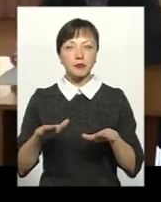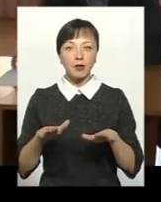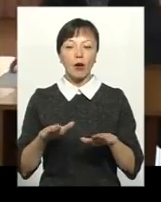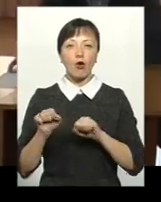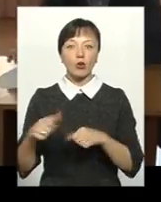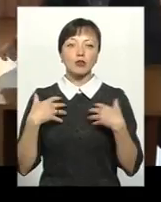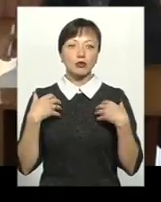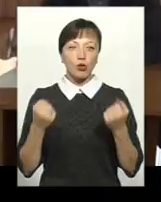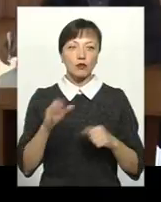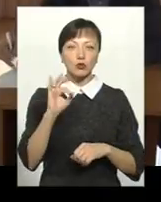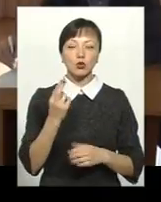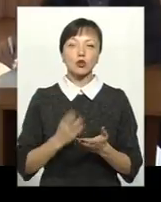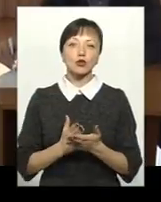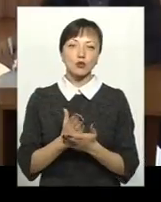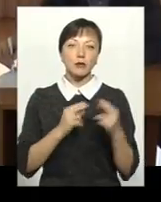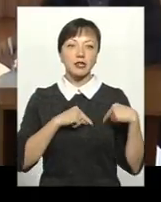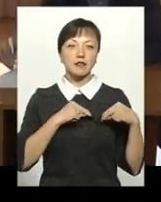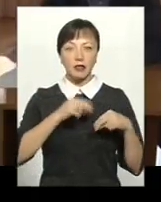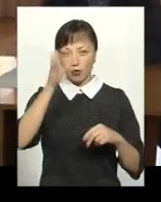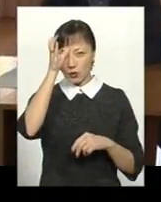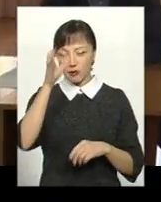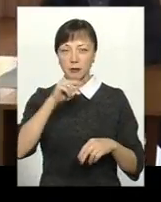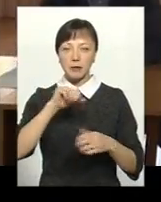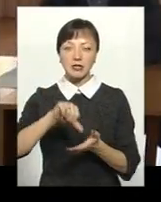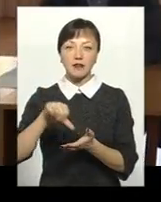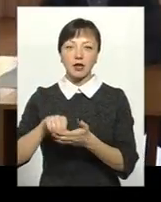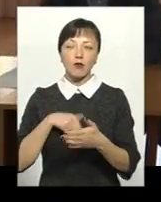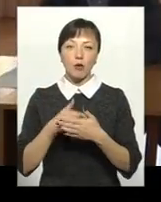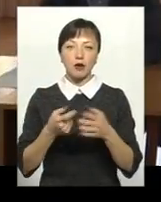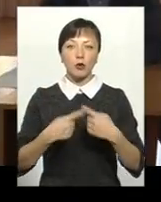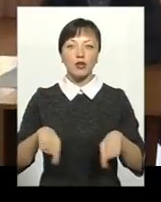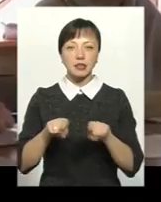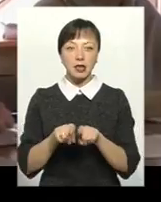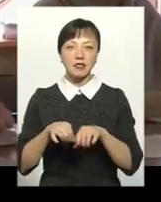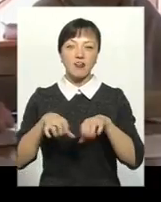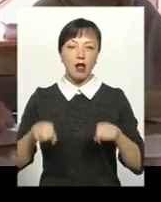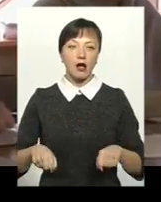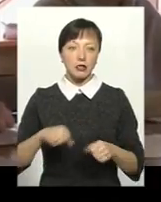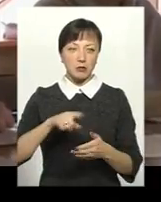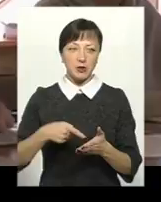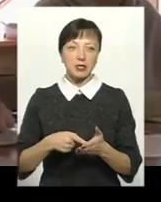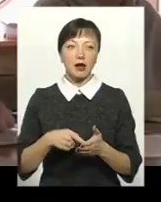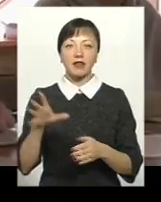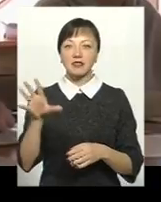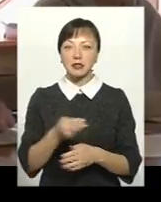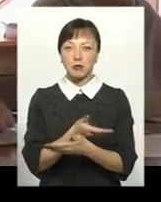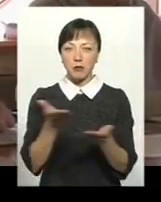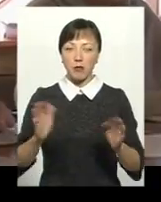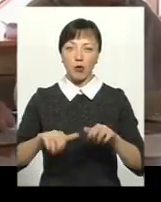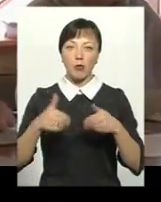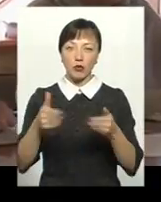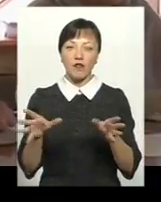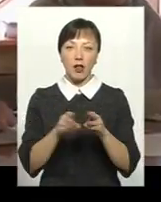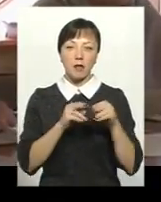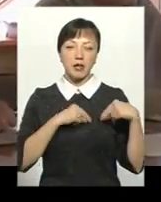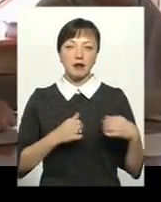охорони здоров'я, соціальних служб, працівників освіти, представників громадських організацій та влади міста. Всім їм пропонували стати